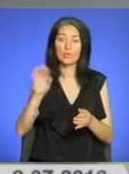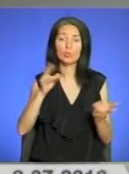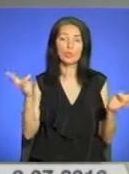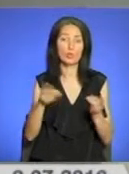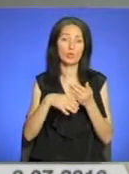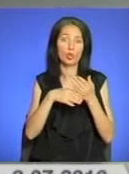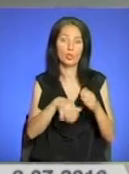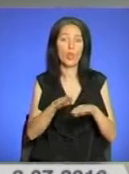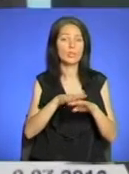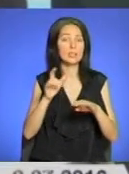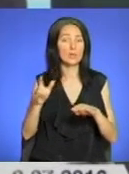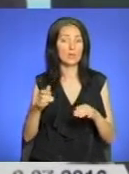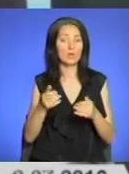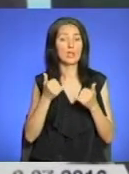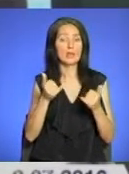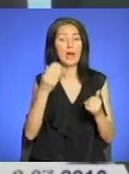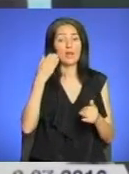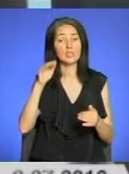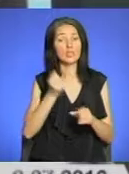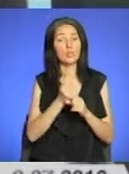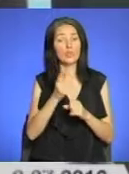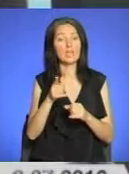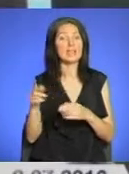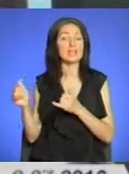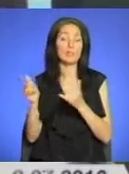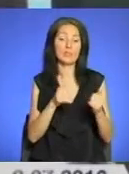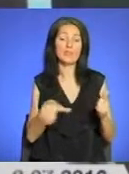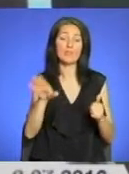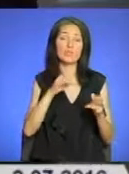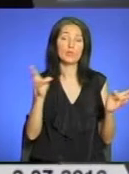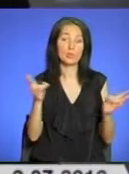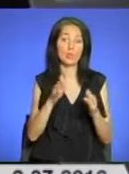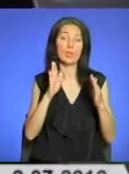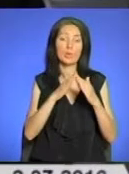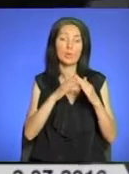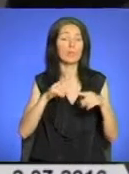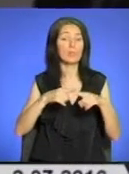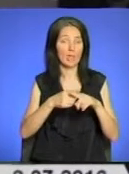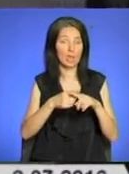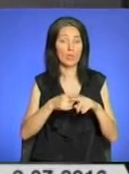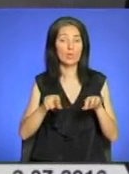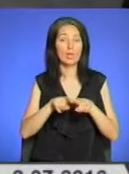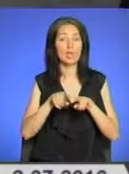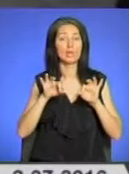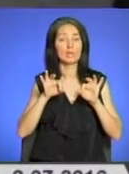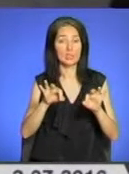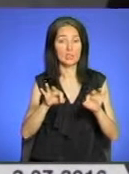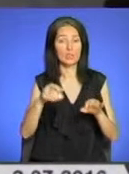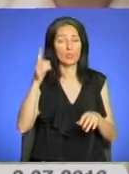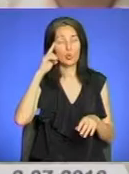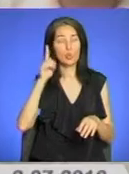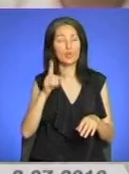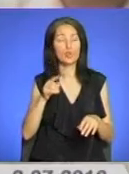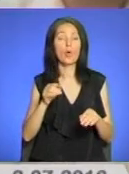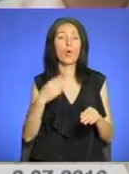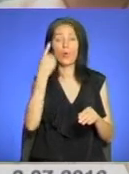населенню. Задля ефективної роботи їх забезпечили усім необхідним – приміщенням, технікою та транспортом. Думаю, що